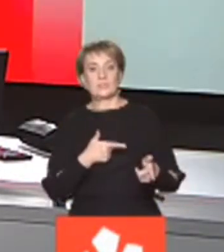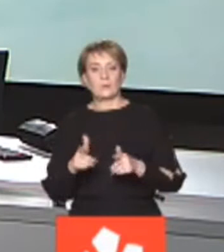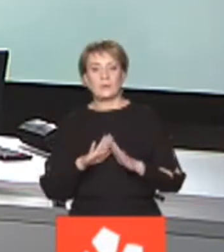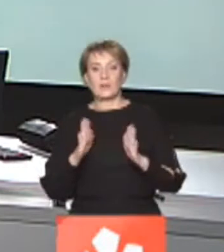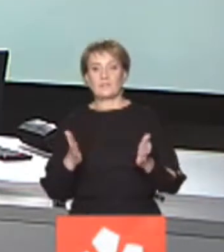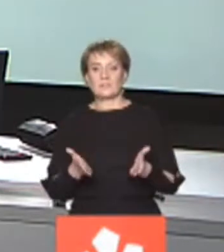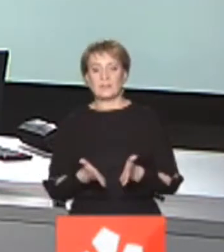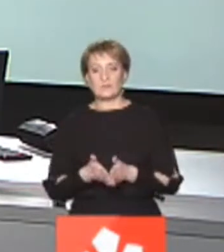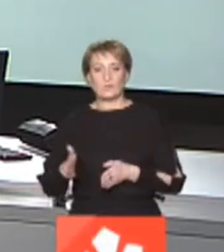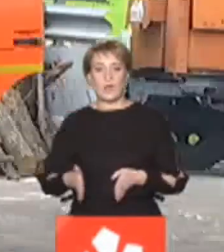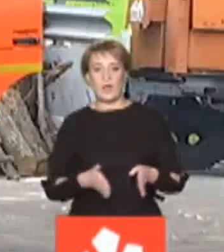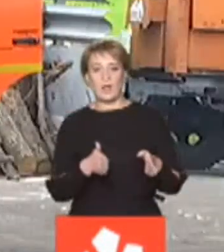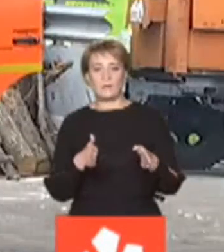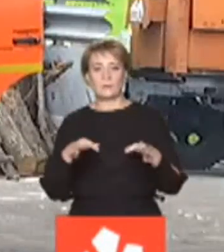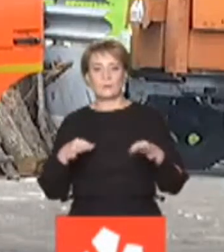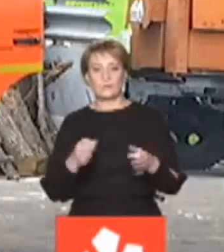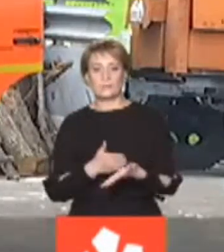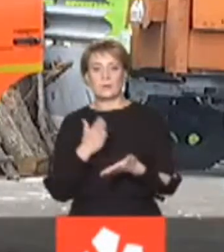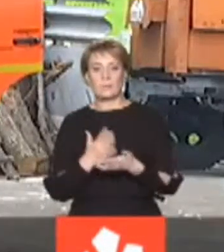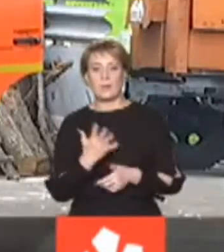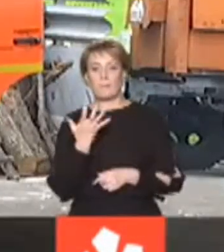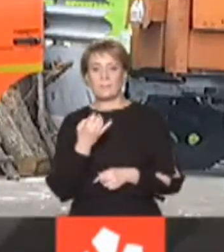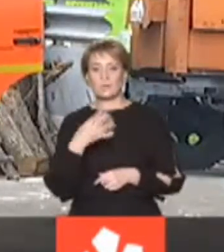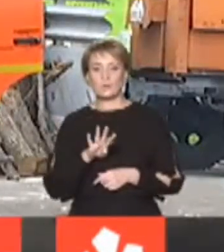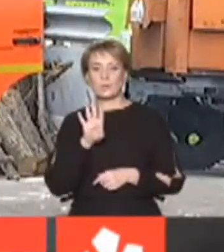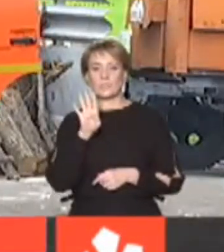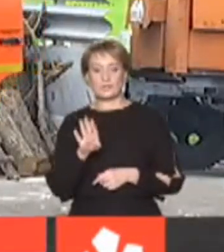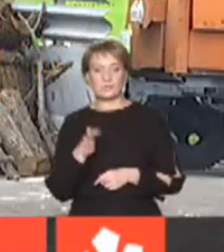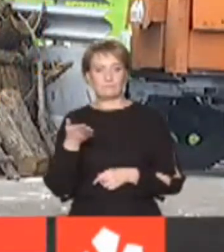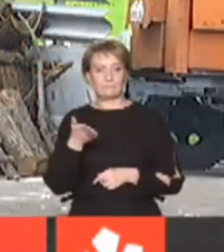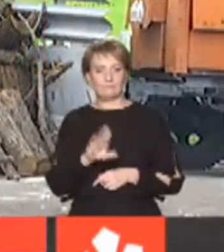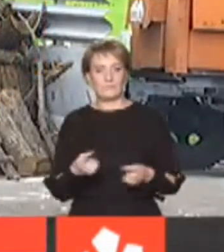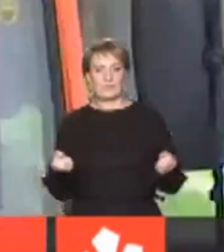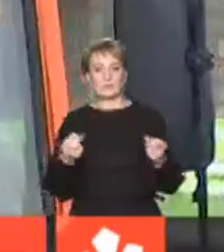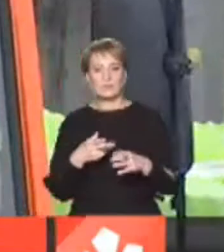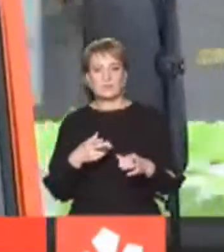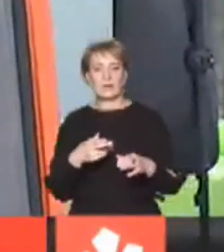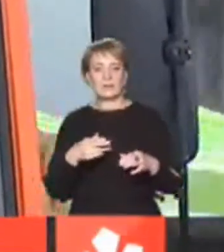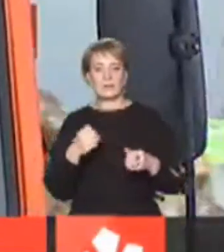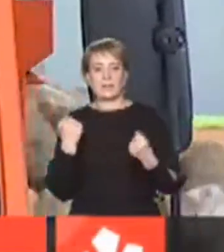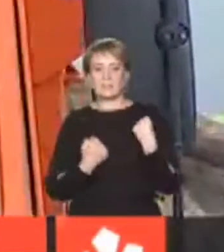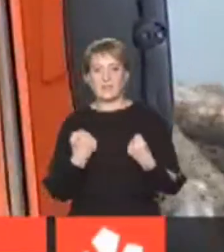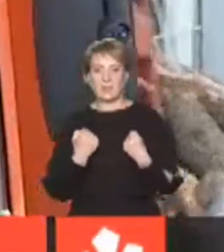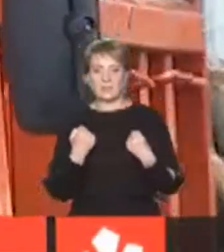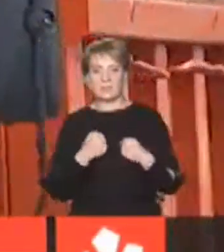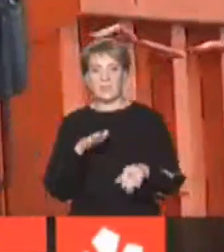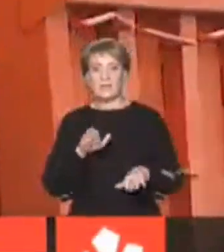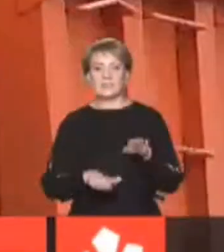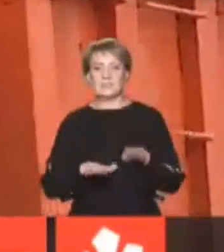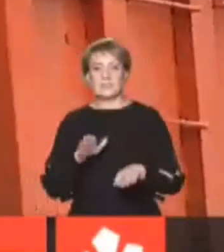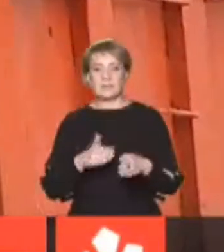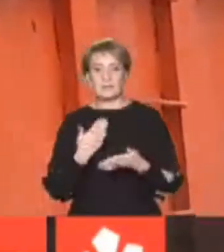Загалом автодорівці мають 544 одиниці спеціальної техніки. Вони кажуть, що на складах